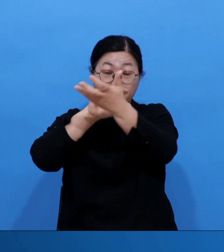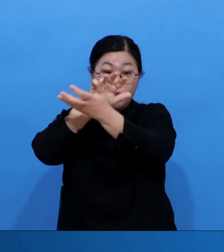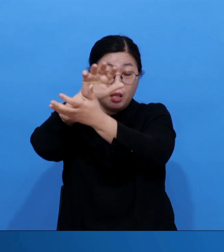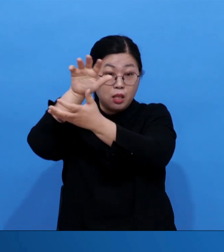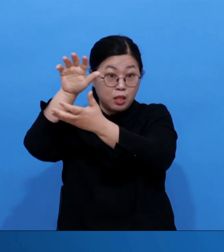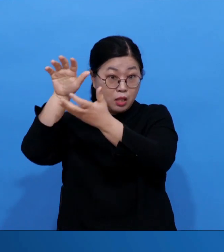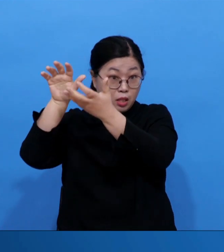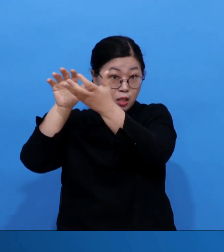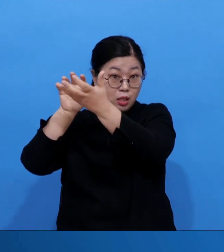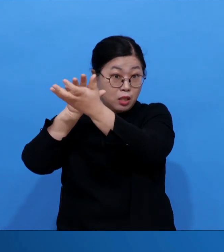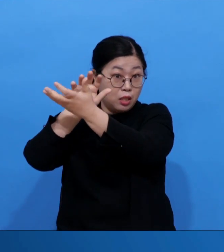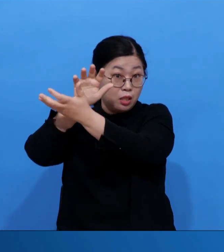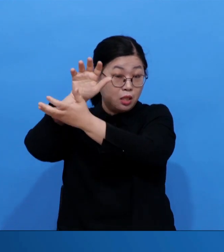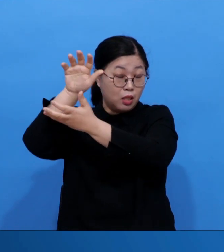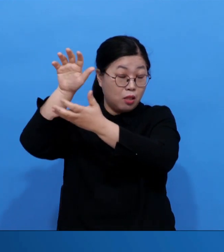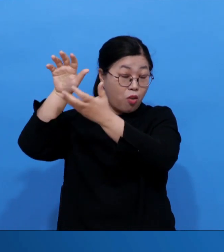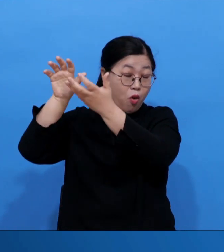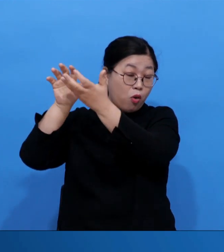구름이